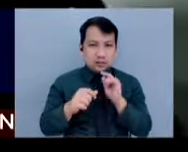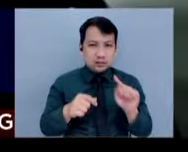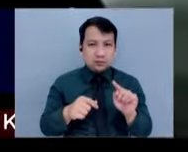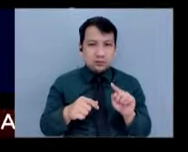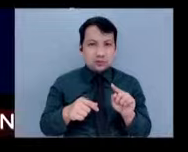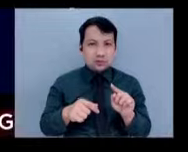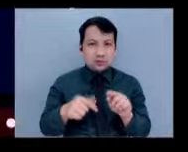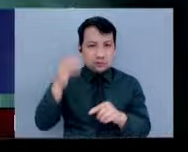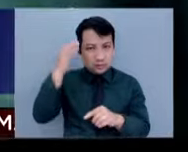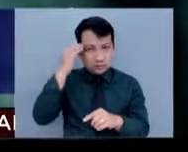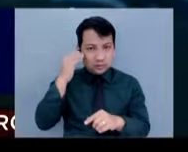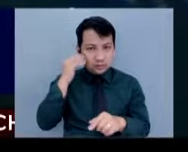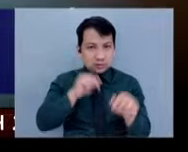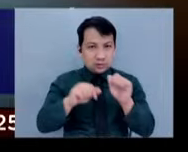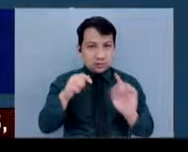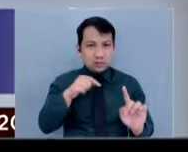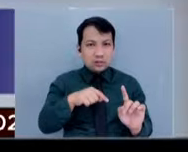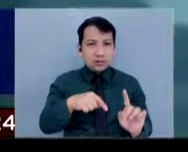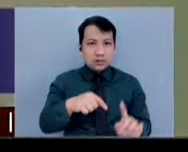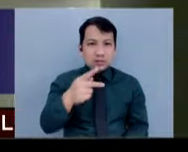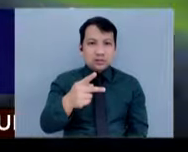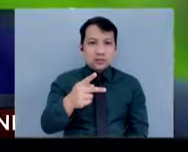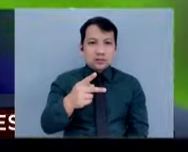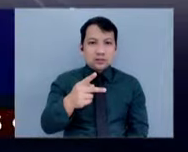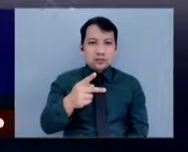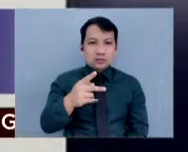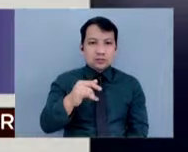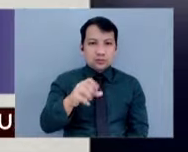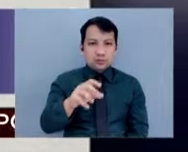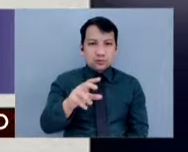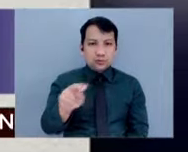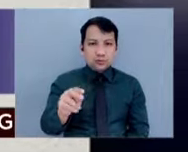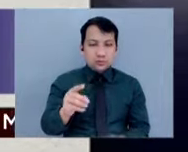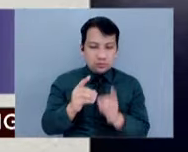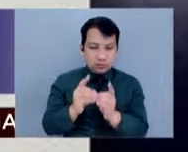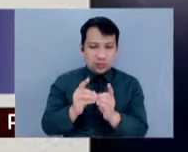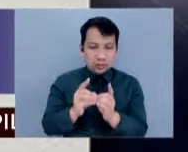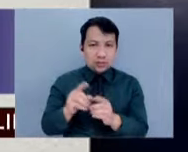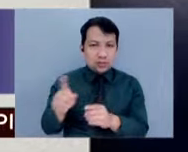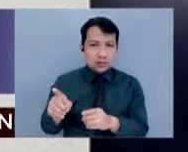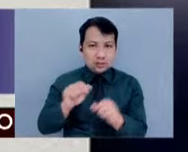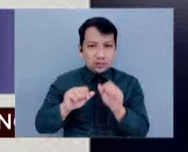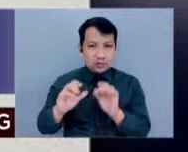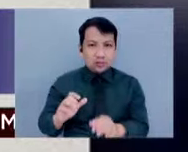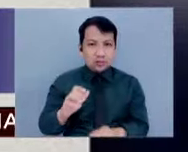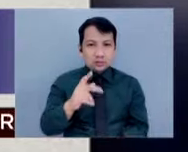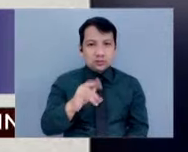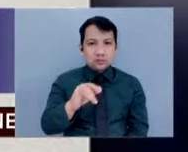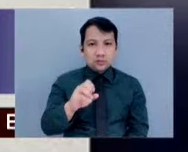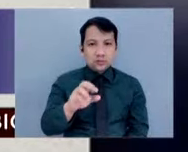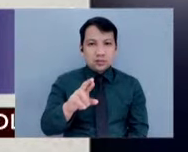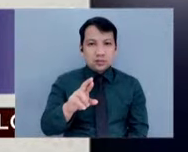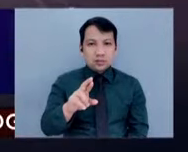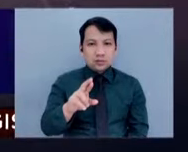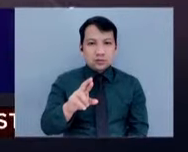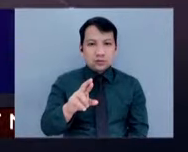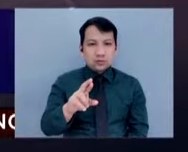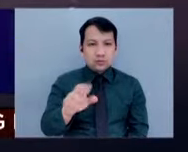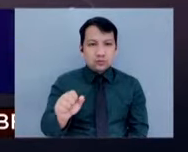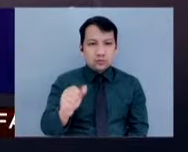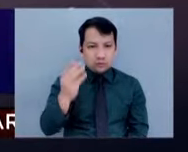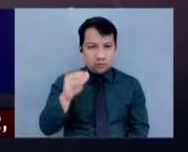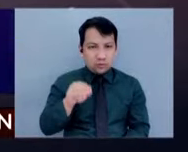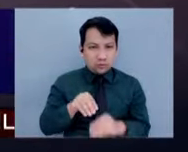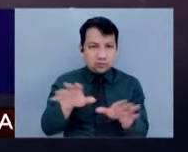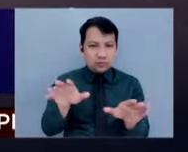Korean actor na si Kim So-yoon ang dating rumors nila ng aktres na si Kim Se-ron. Nagugat yan sa kumakalat